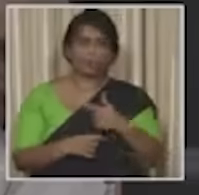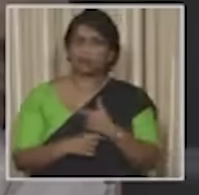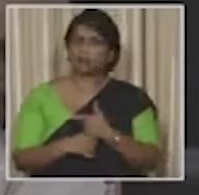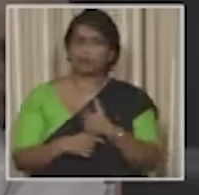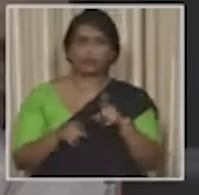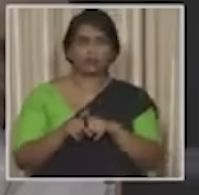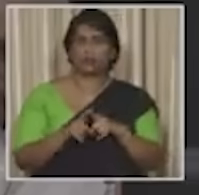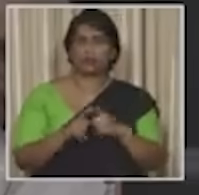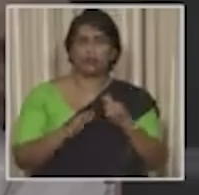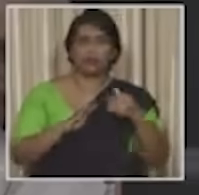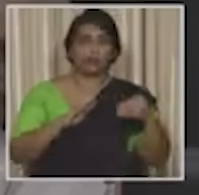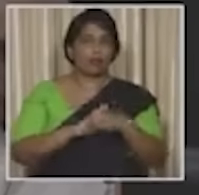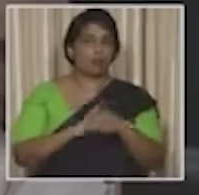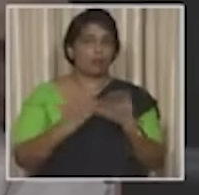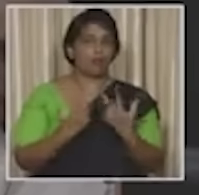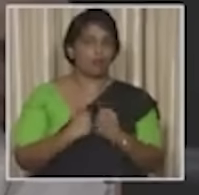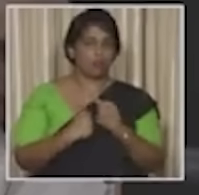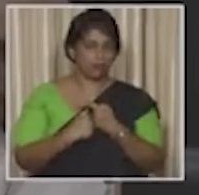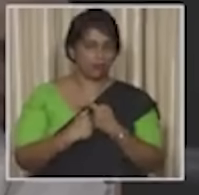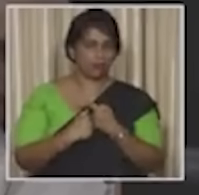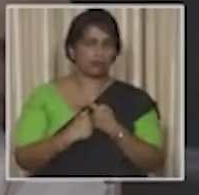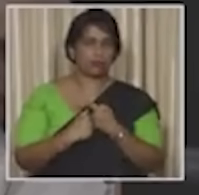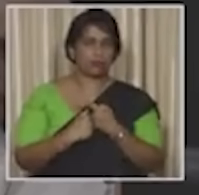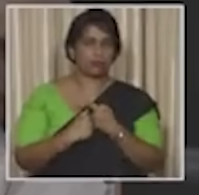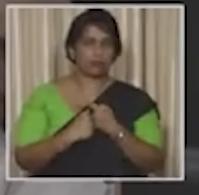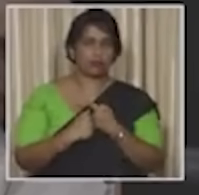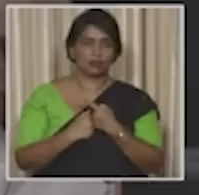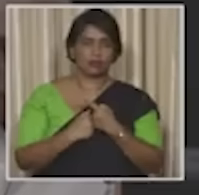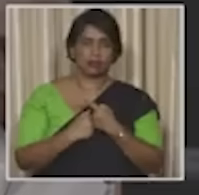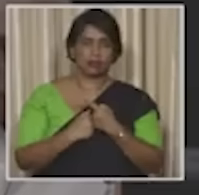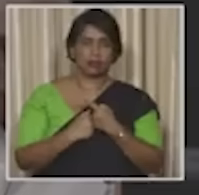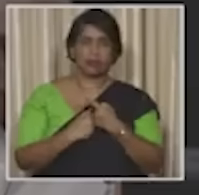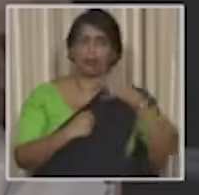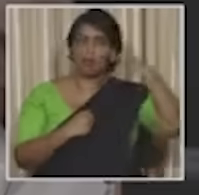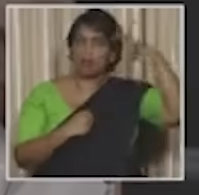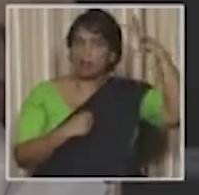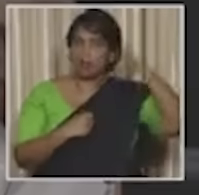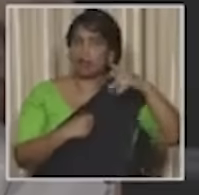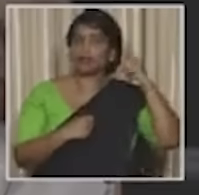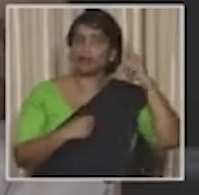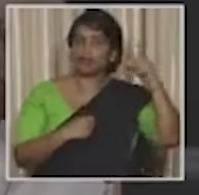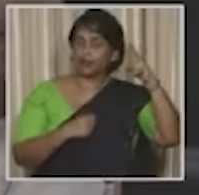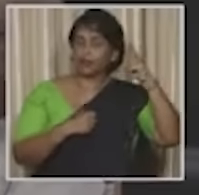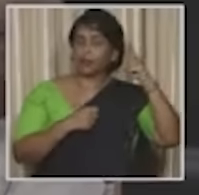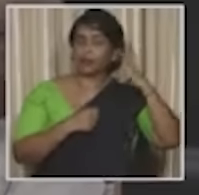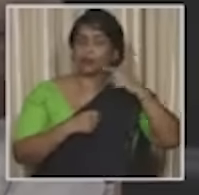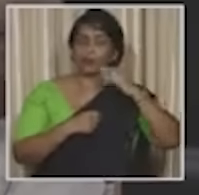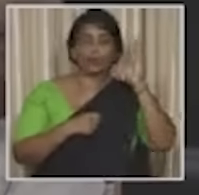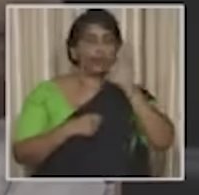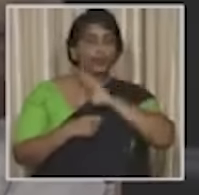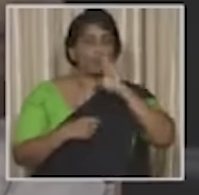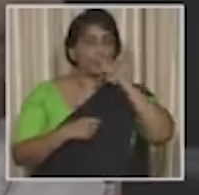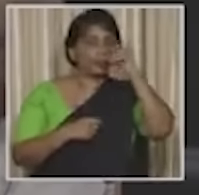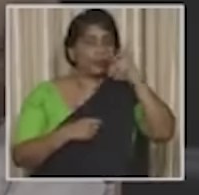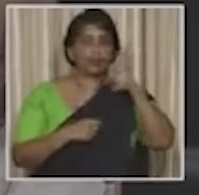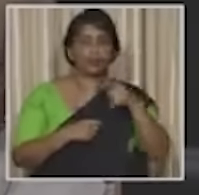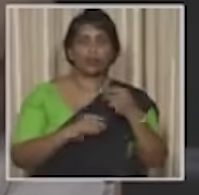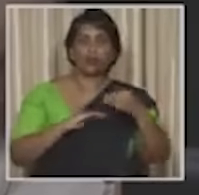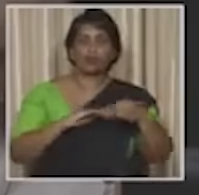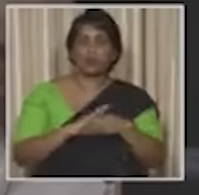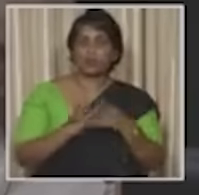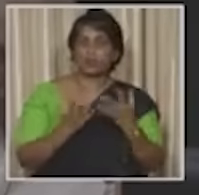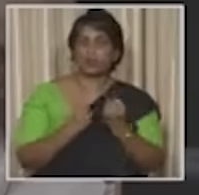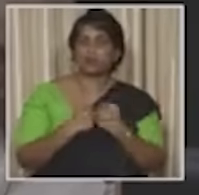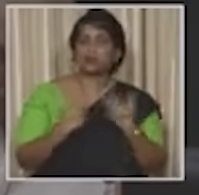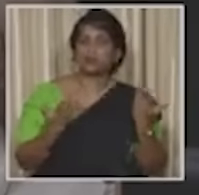ඇත්ත වශයෙන්ම කොමිසම් වෙනවා මේ සූර්ය බලයෙන් උයි මේ හුලං වලින් උයි කොමිස්